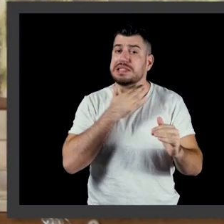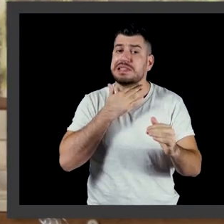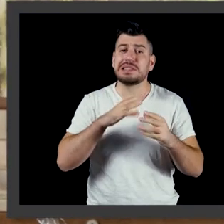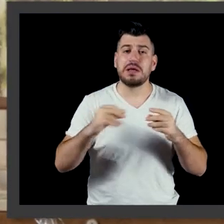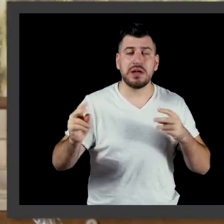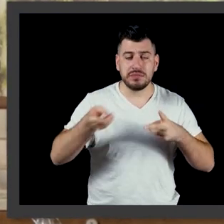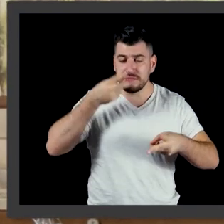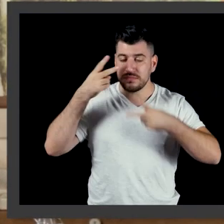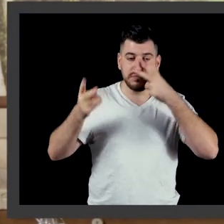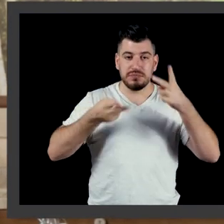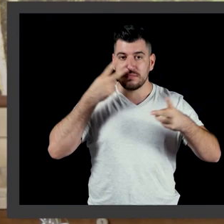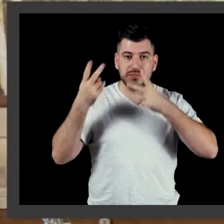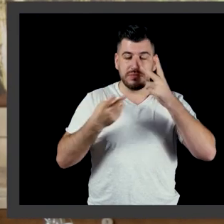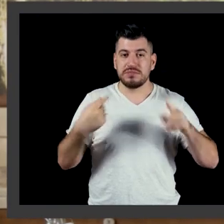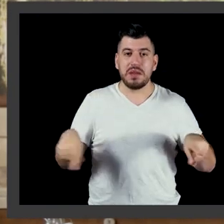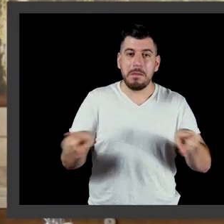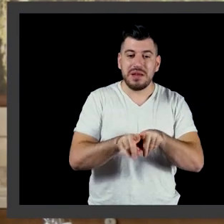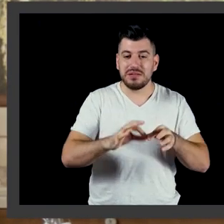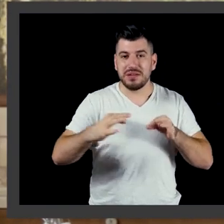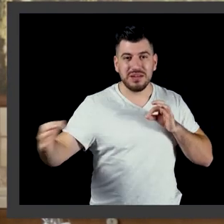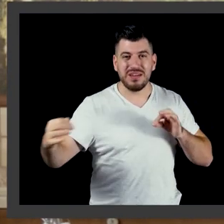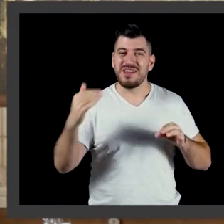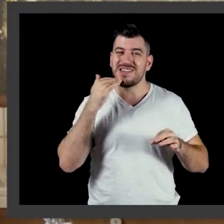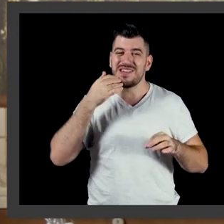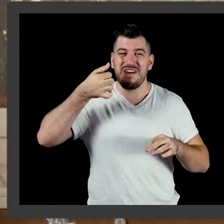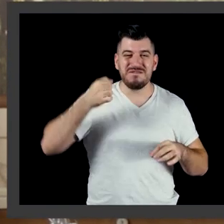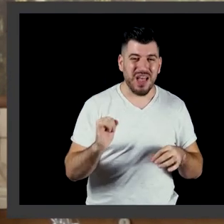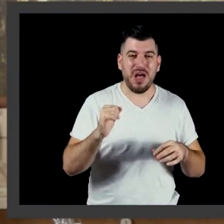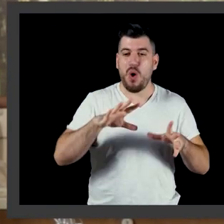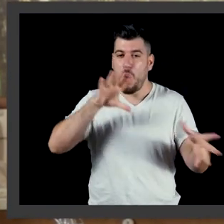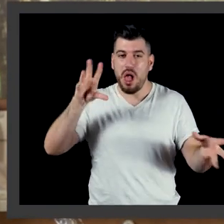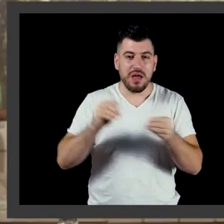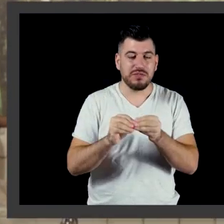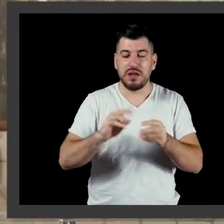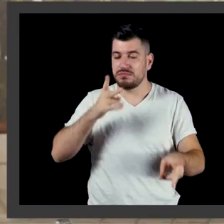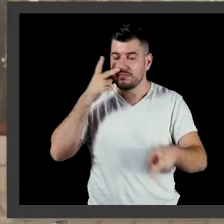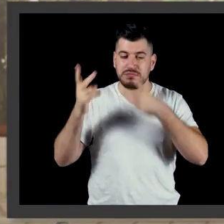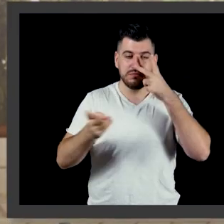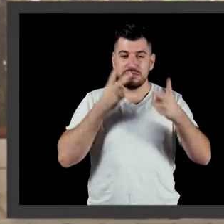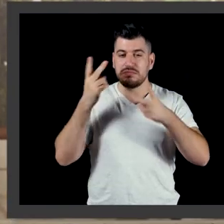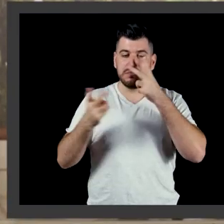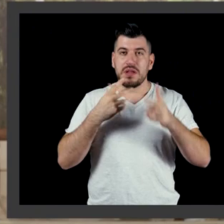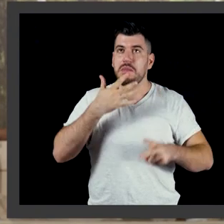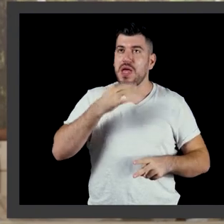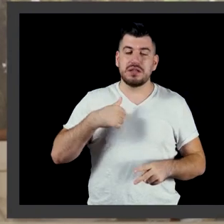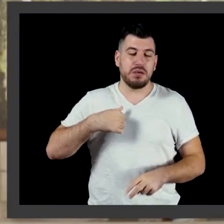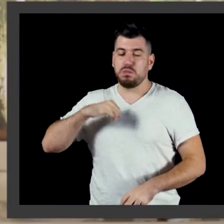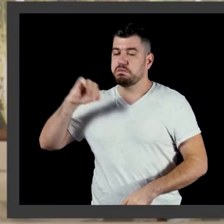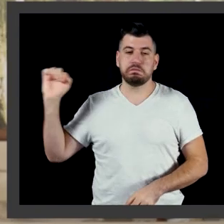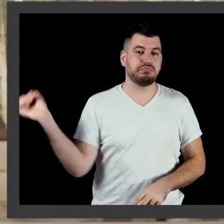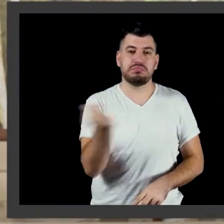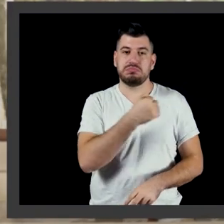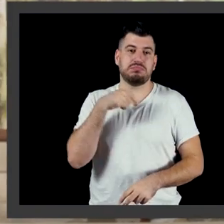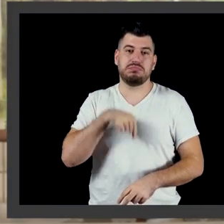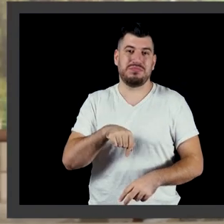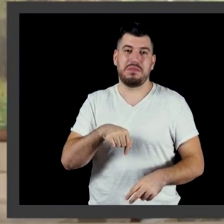αρωματικός. Μαζί με τα ζυμαρικά και τη φέτα και όλα αυτά τα μυρωδικά κάνουν ένα συνδυασμό ασυναγώνιστο. Είναι με διαφορά το καλύτερο παστίτσιο